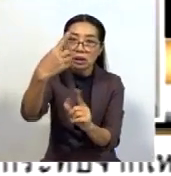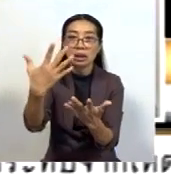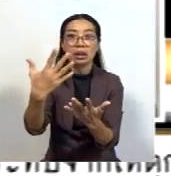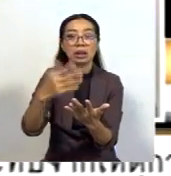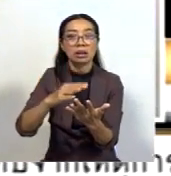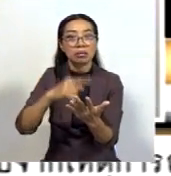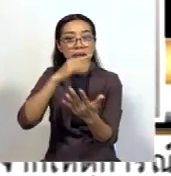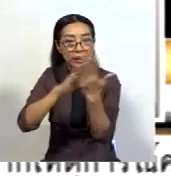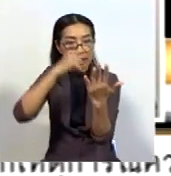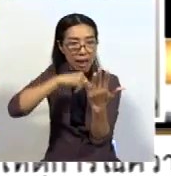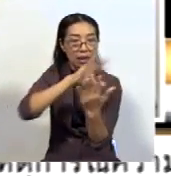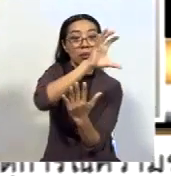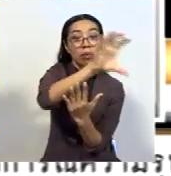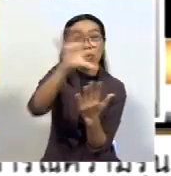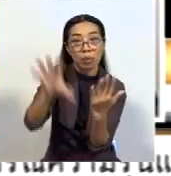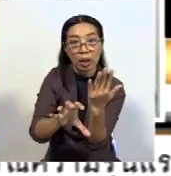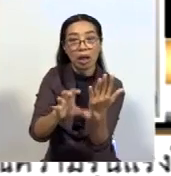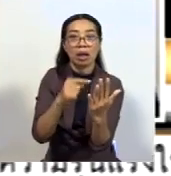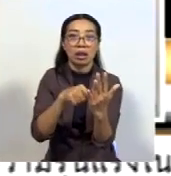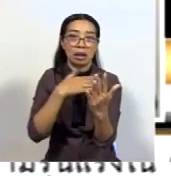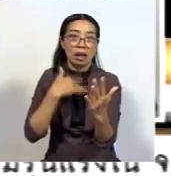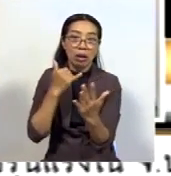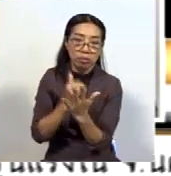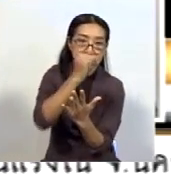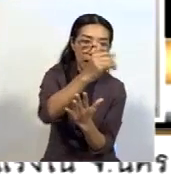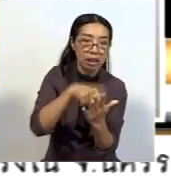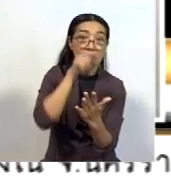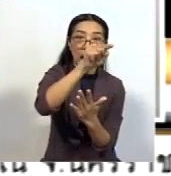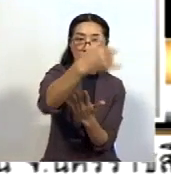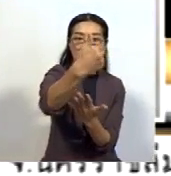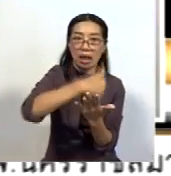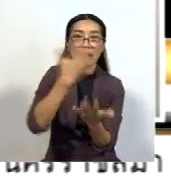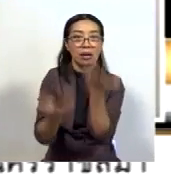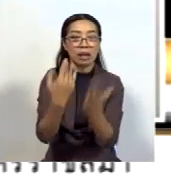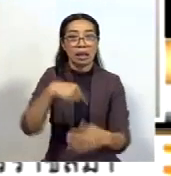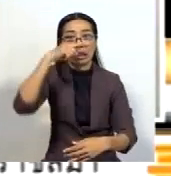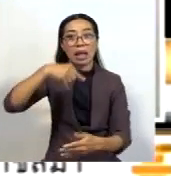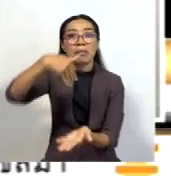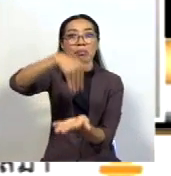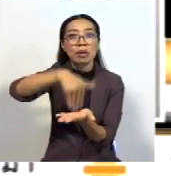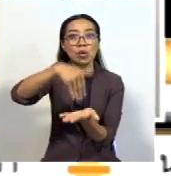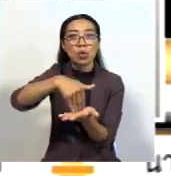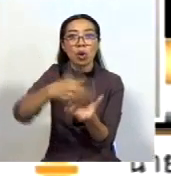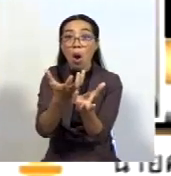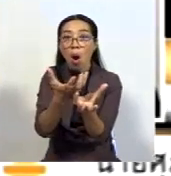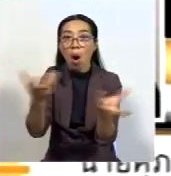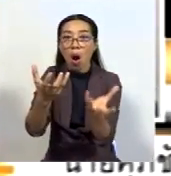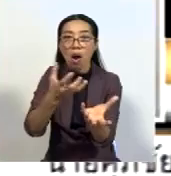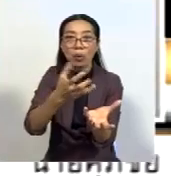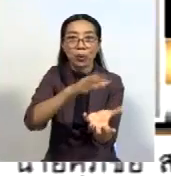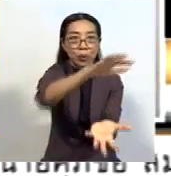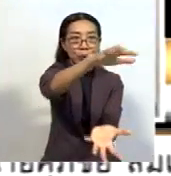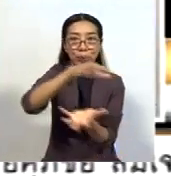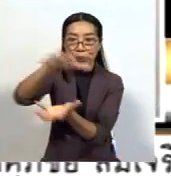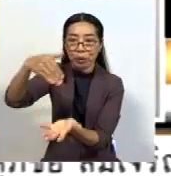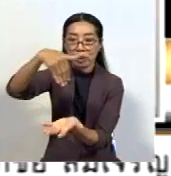ประเทศเพื่อนบ้านหรือบ้านเข้ามาบ้านเราก็แล้วแต่เป็นศูนย์กลางการรวมศูนย์รวมสินค้าศูนย์กระจายสินค้าคือผ